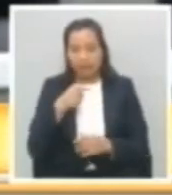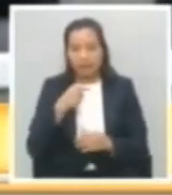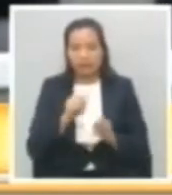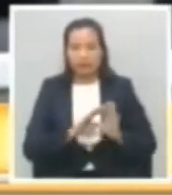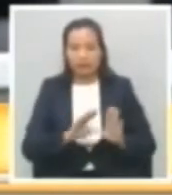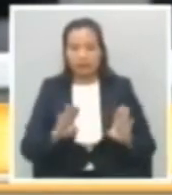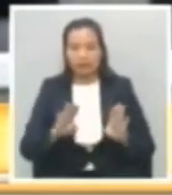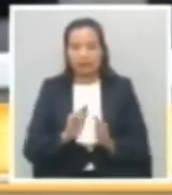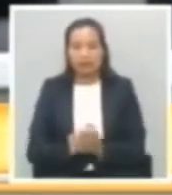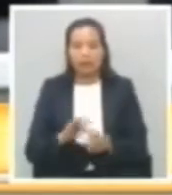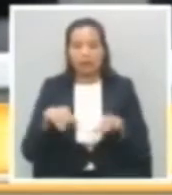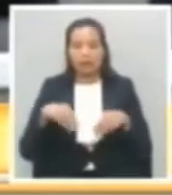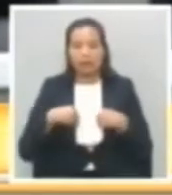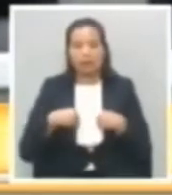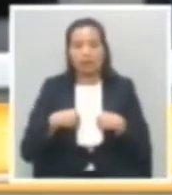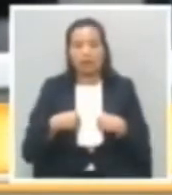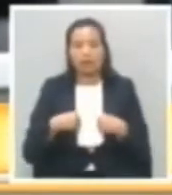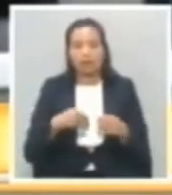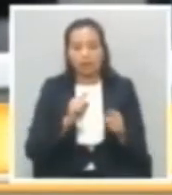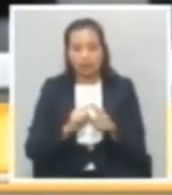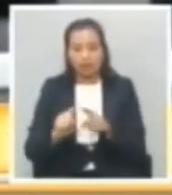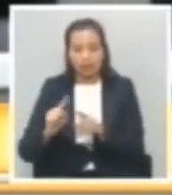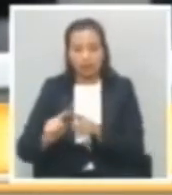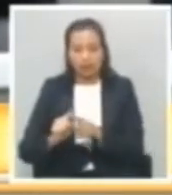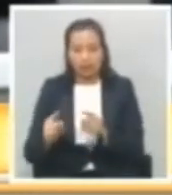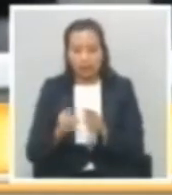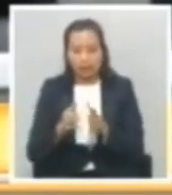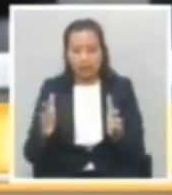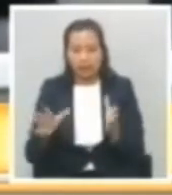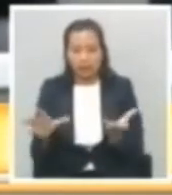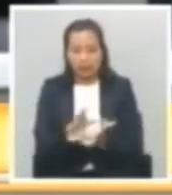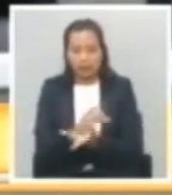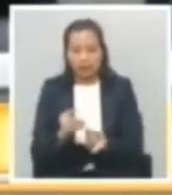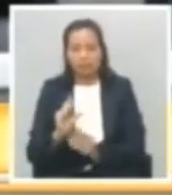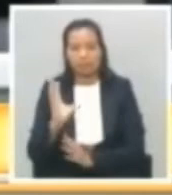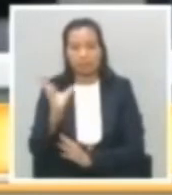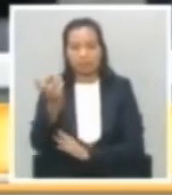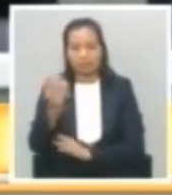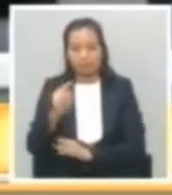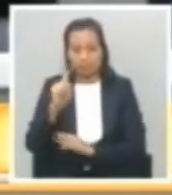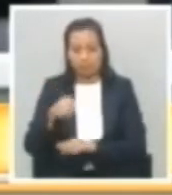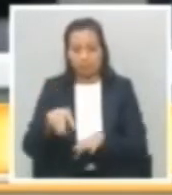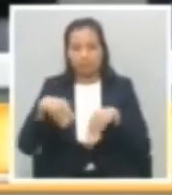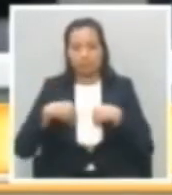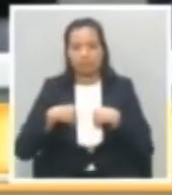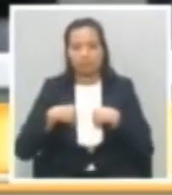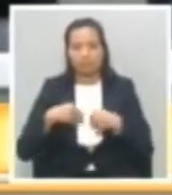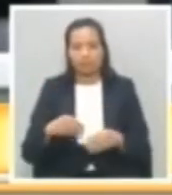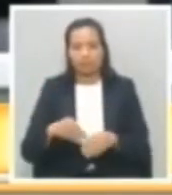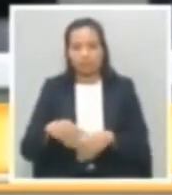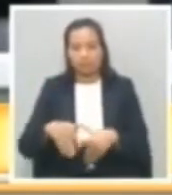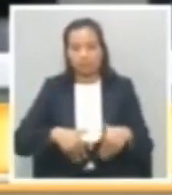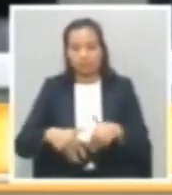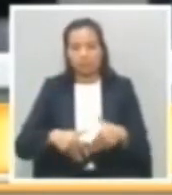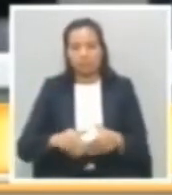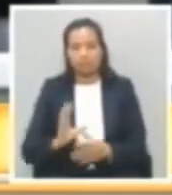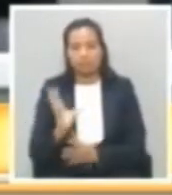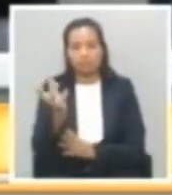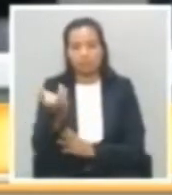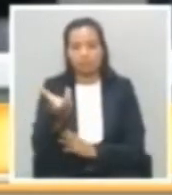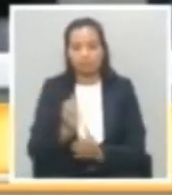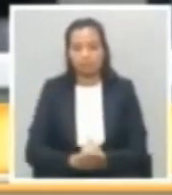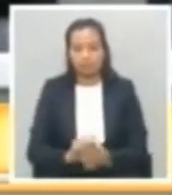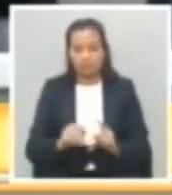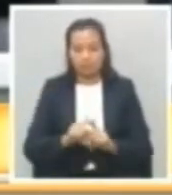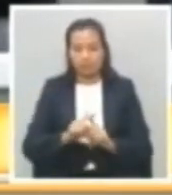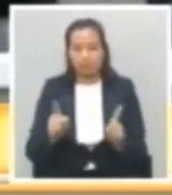ปิดแล้วก็ยอมรับความหลากหลายทางเพศมากที่สุดสังคมหนึ่งในโลกอันนี้เป็นที่ยอมรับกันโดยชาวโลกทั่วไ